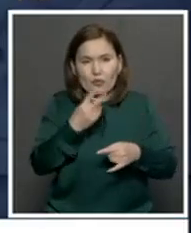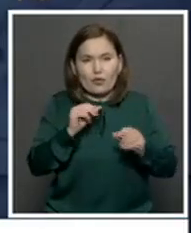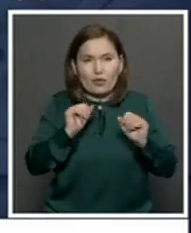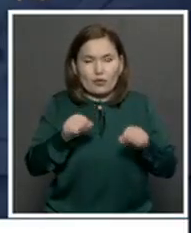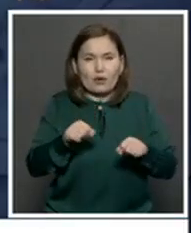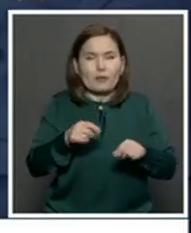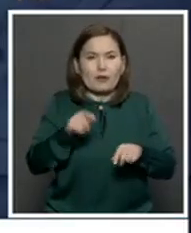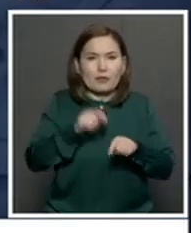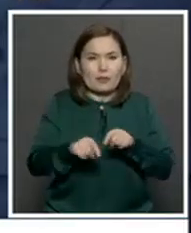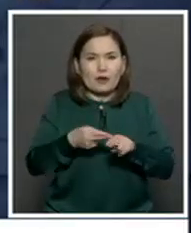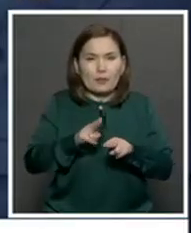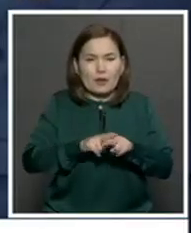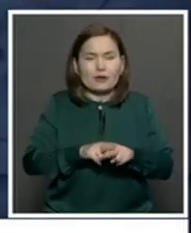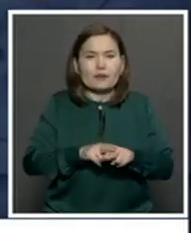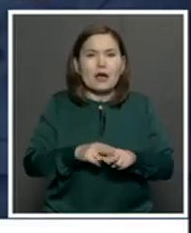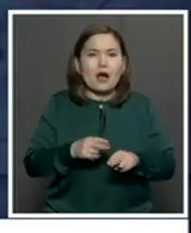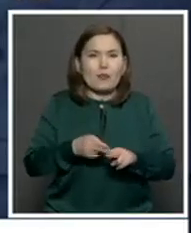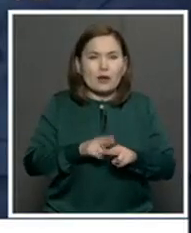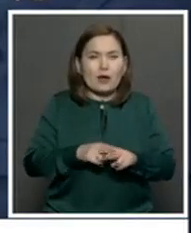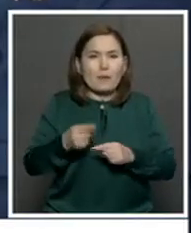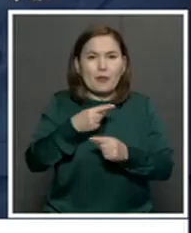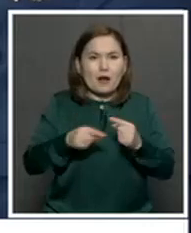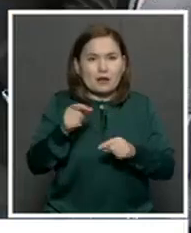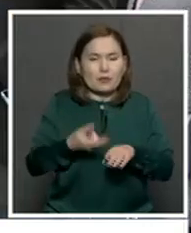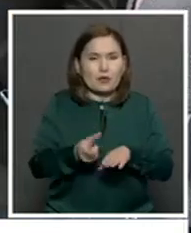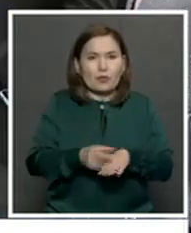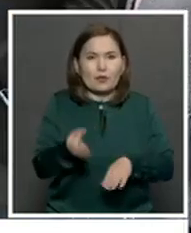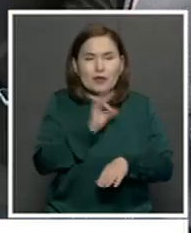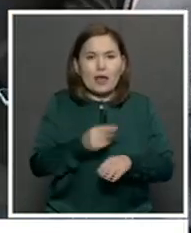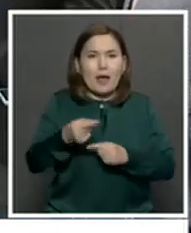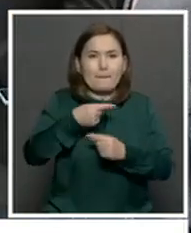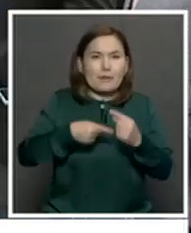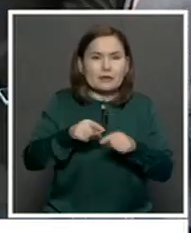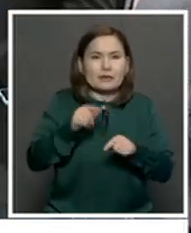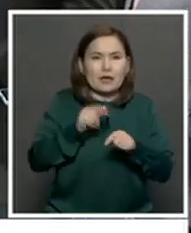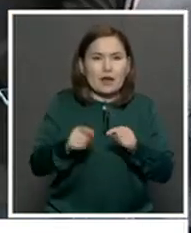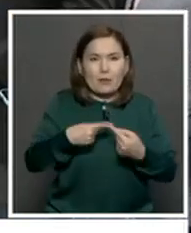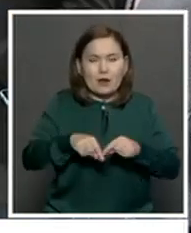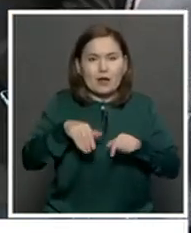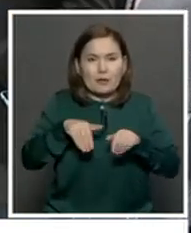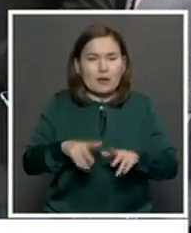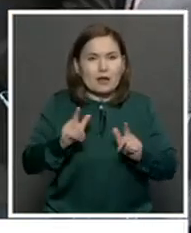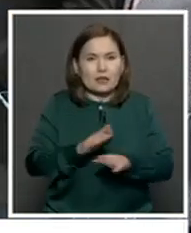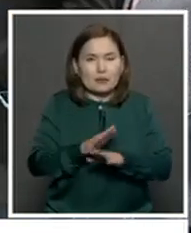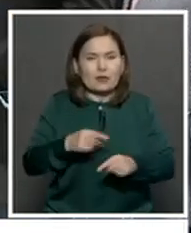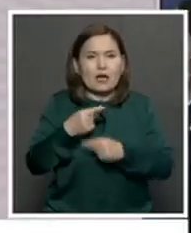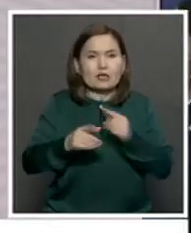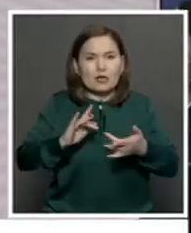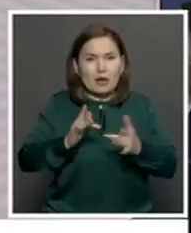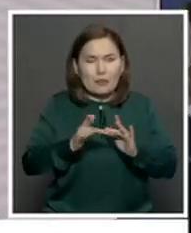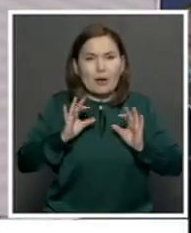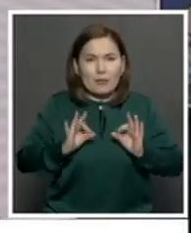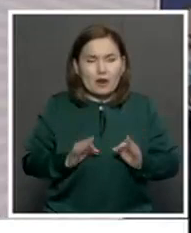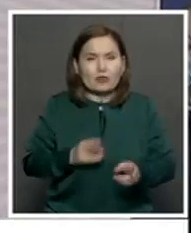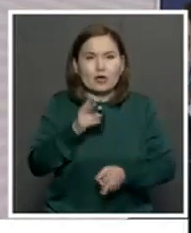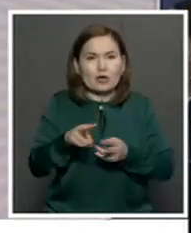Сондай-ақ, қамқор мобильді қосымшасы жасалған. Бұл кәсіпкерлерге тиімді, яғни бизнесін тексерген органның шешіміне келіспесе, онлайн түрде